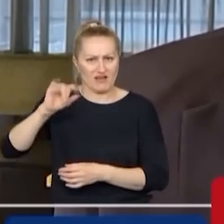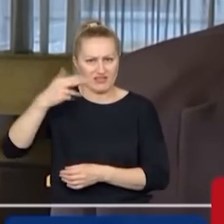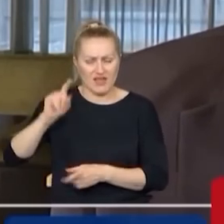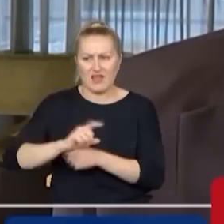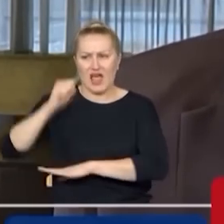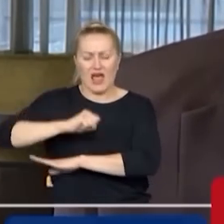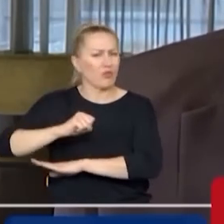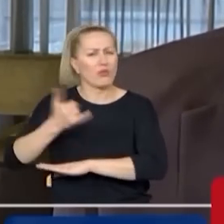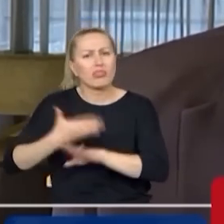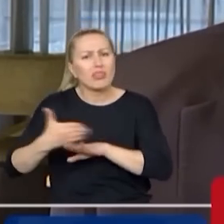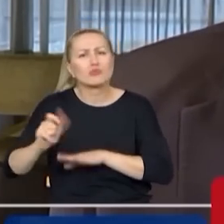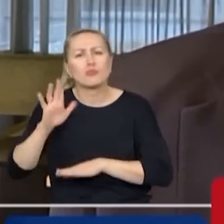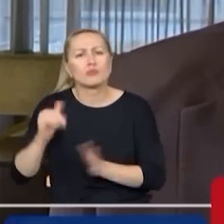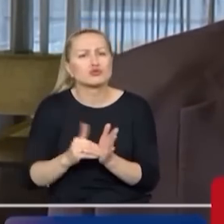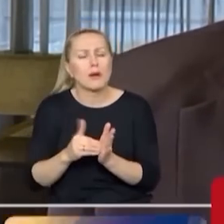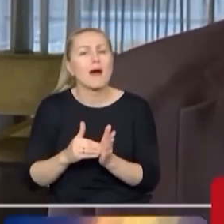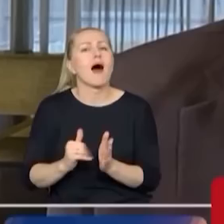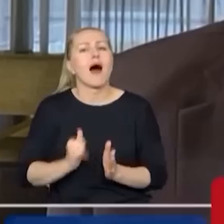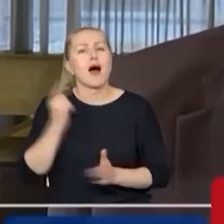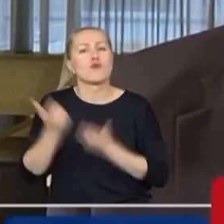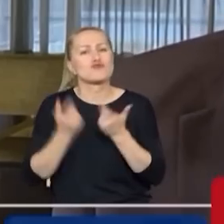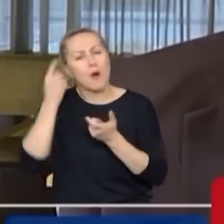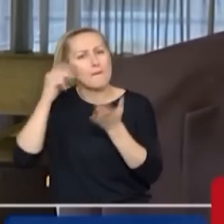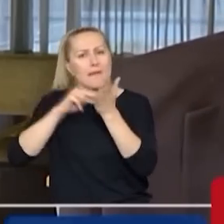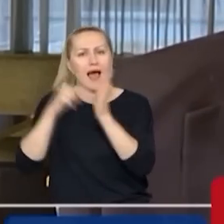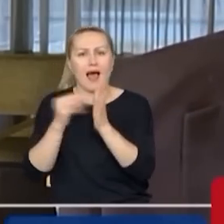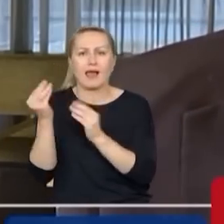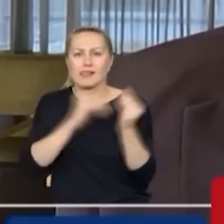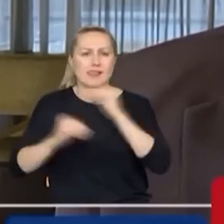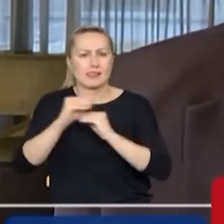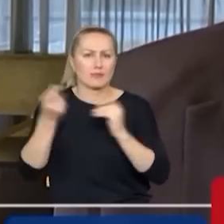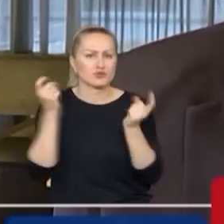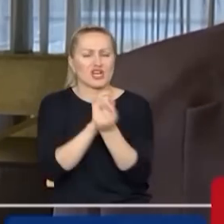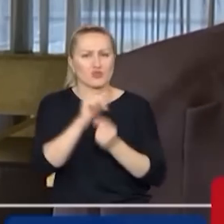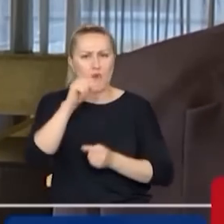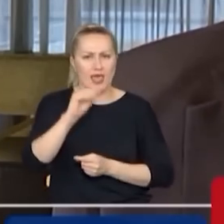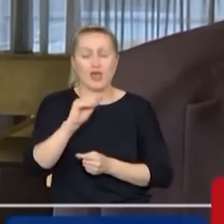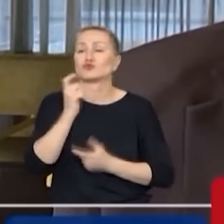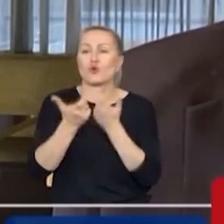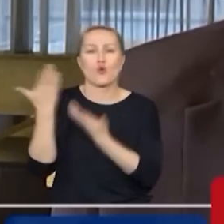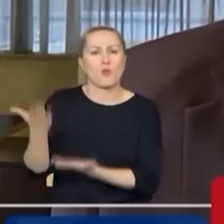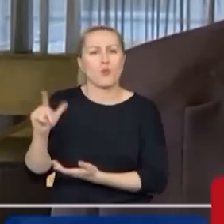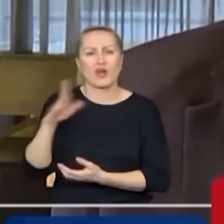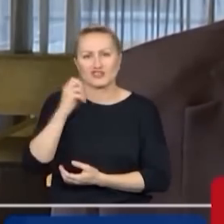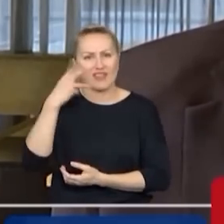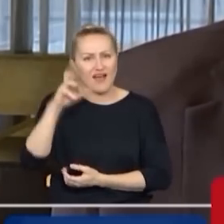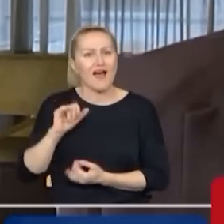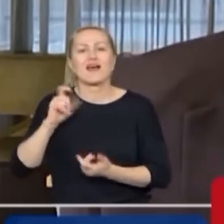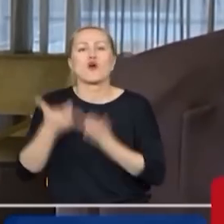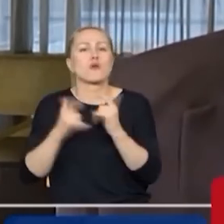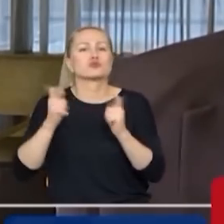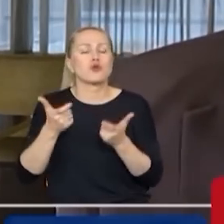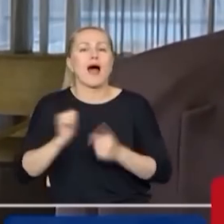pytam się, a co jeszcze jest potrzebne, żeby stworzyć, opracować strategię Unii Europejskiej, co robić z Łukaszenką, co robić, w jaki sposób